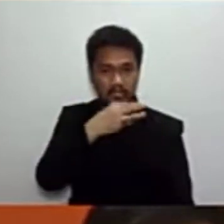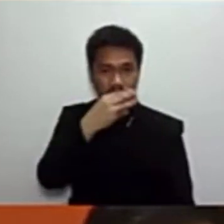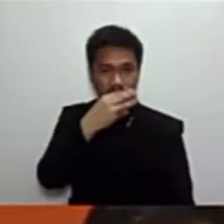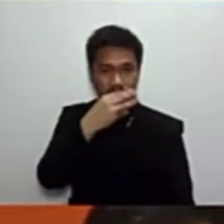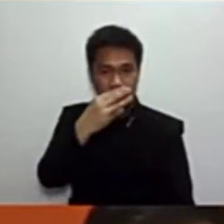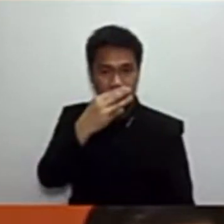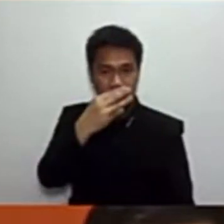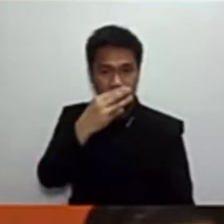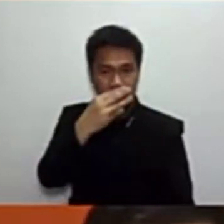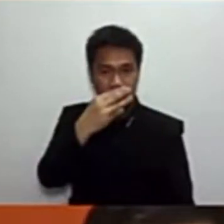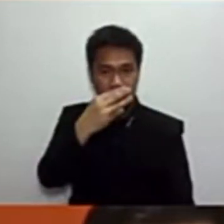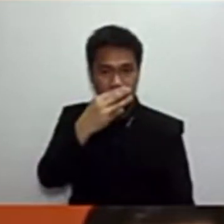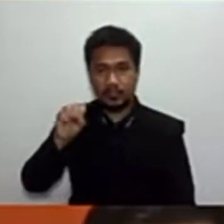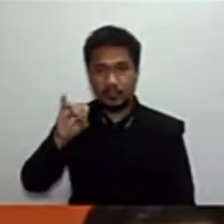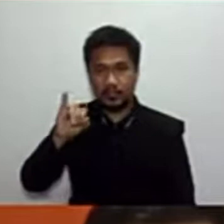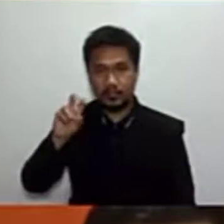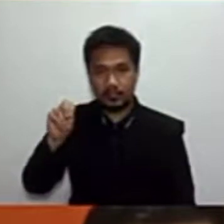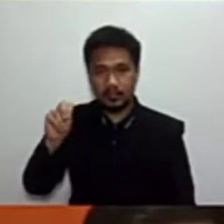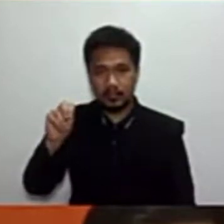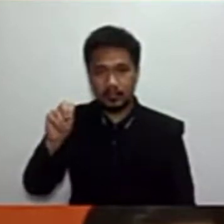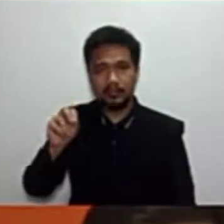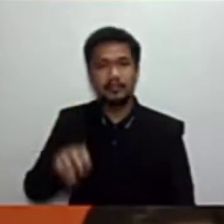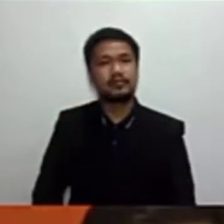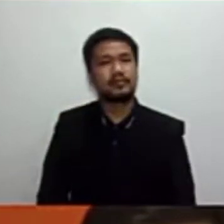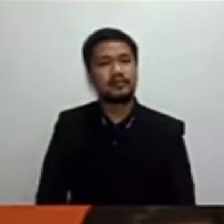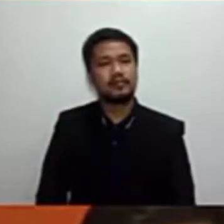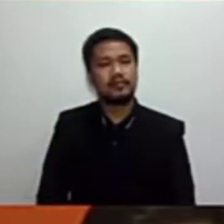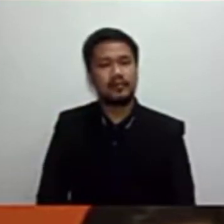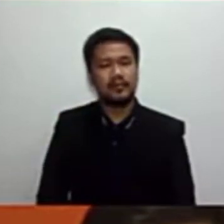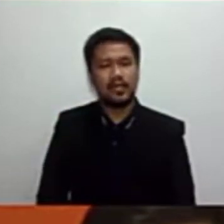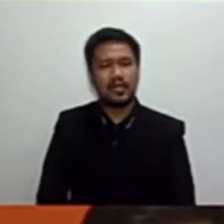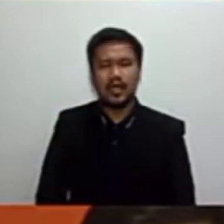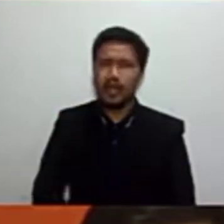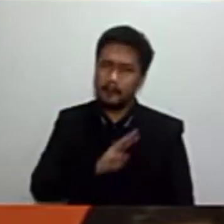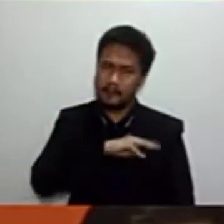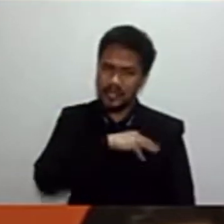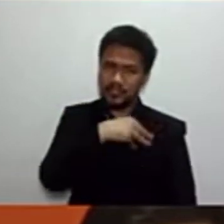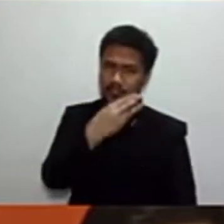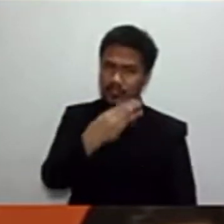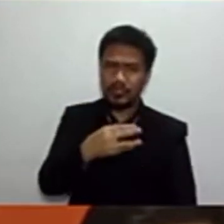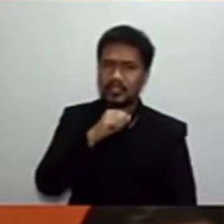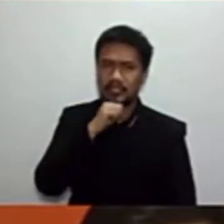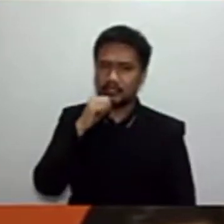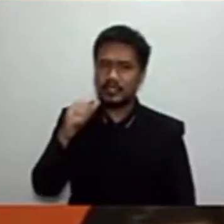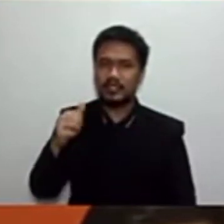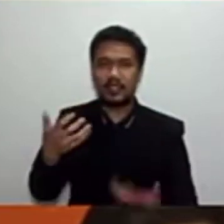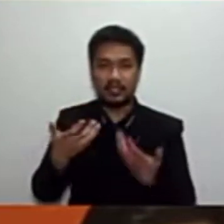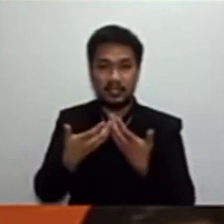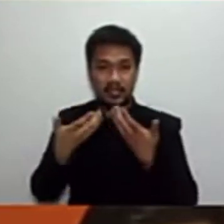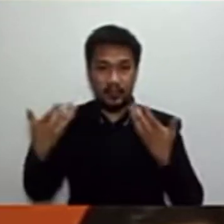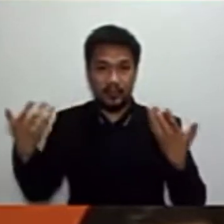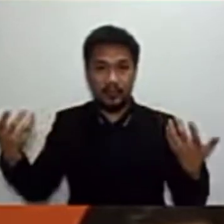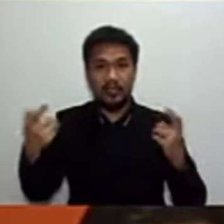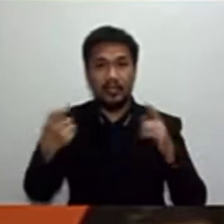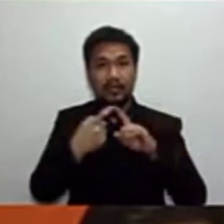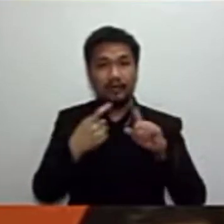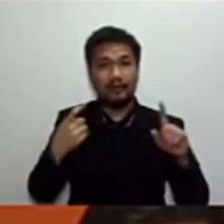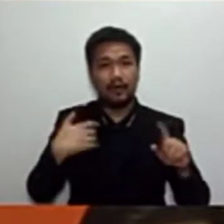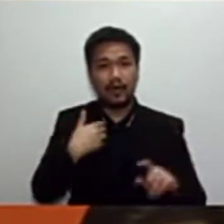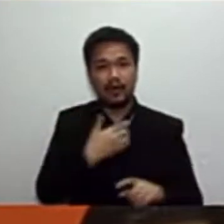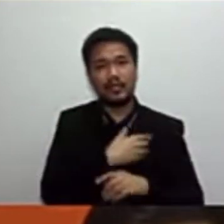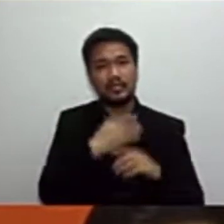Hindi nalalayo ang tema ng misyon sa ating pagdiriwang ng kapistahan ng mahal na